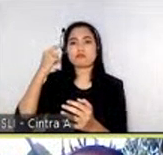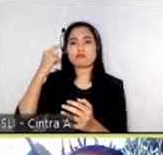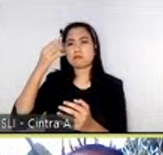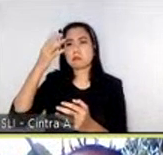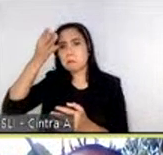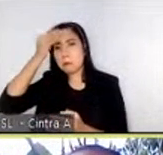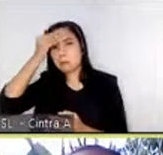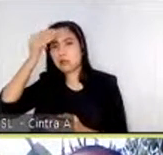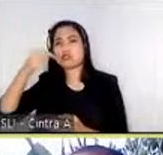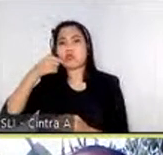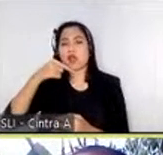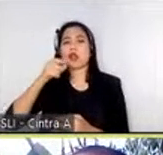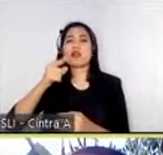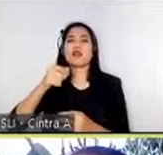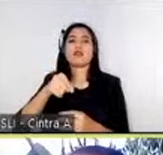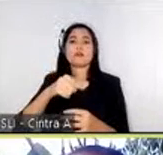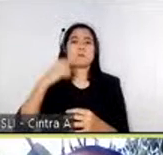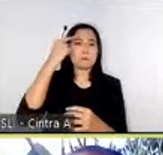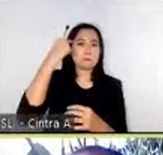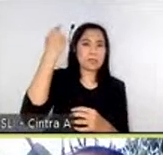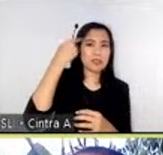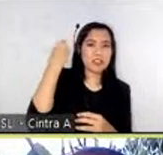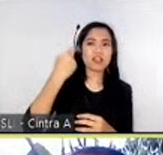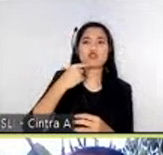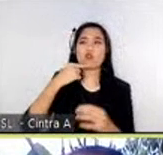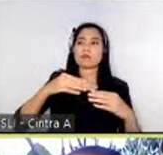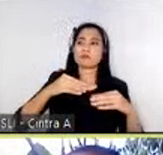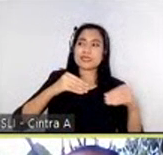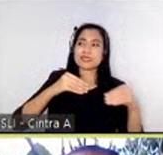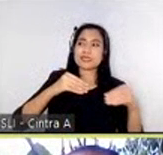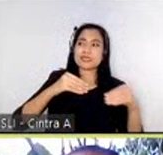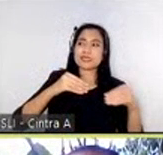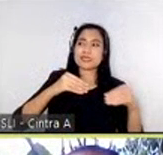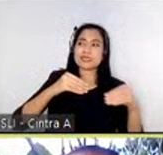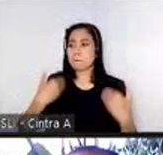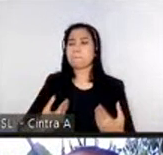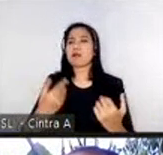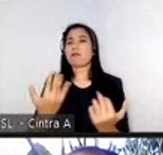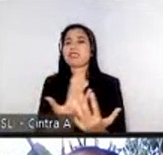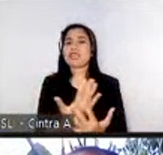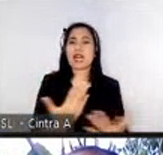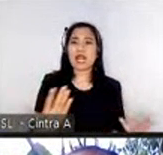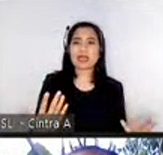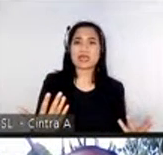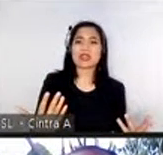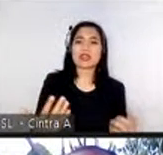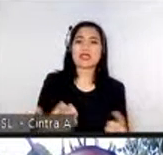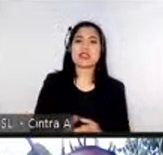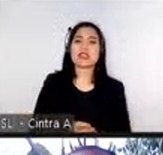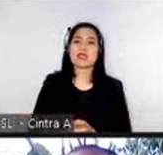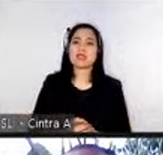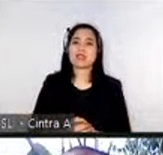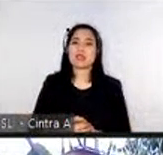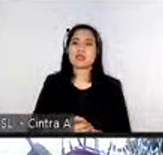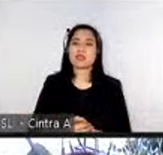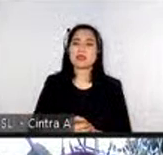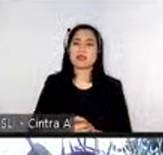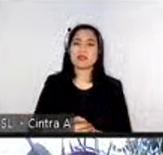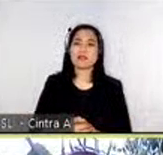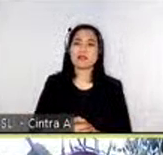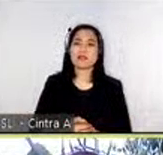rights ke berbagai pihak ke pemerintah ke bisnis dan dan juga bahkan ke masyarakat sipil misalnya eh itu akan